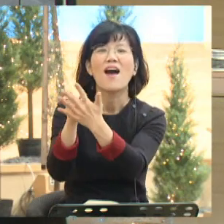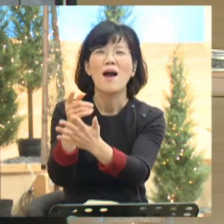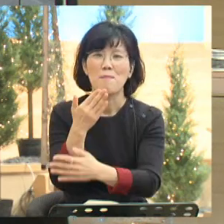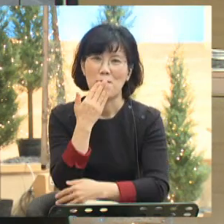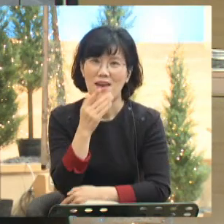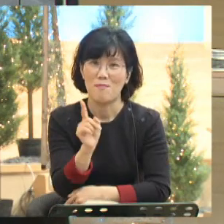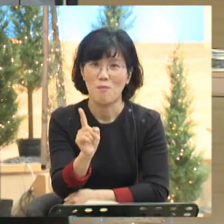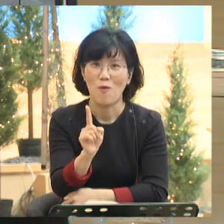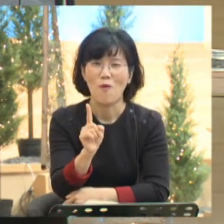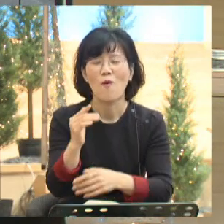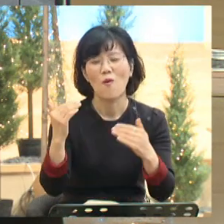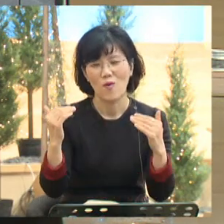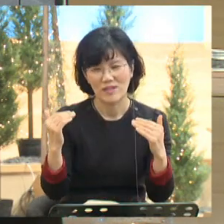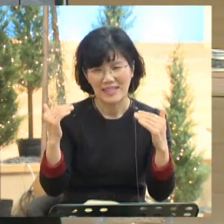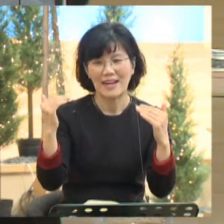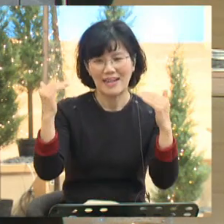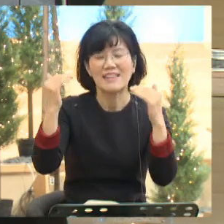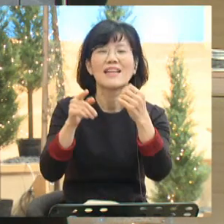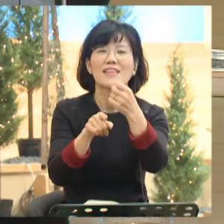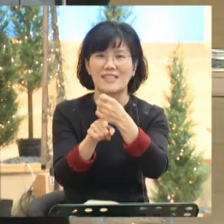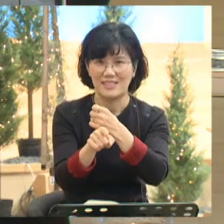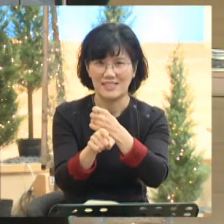빙 살아납니다